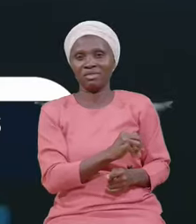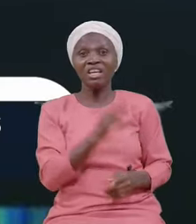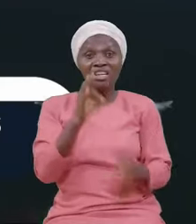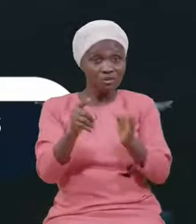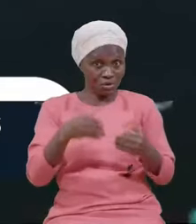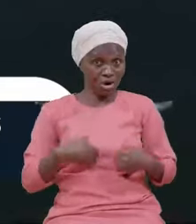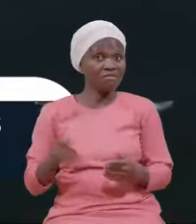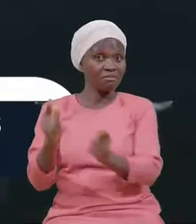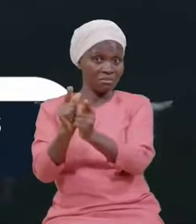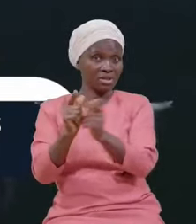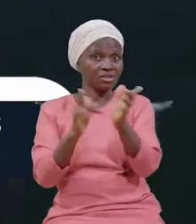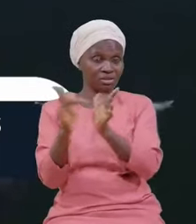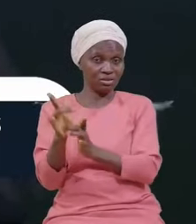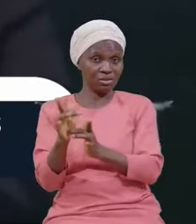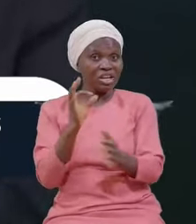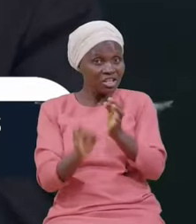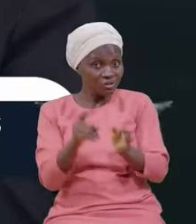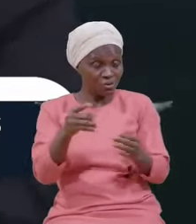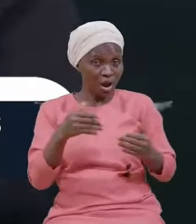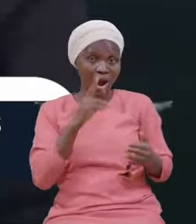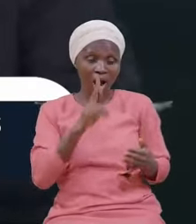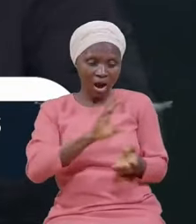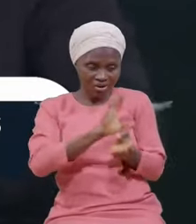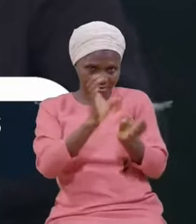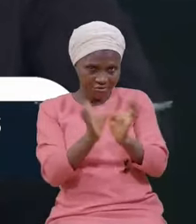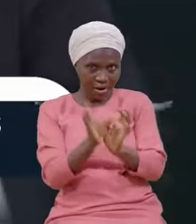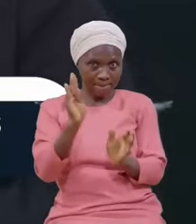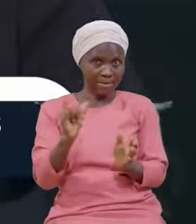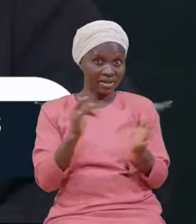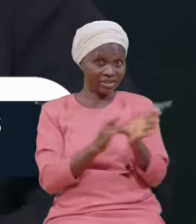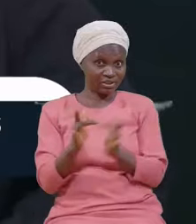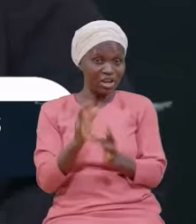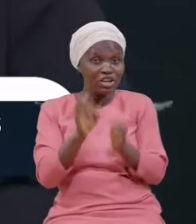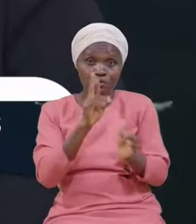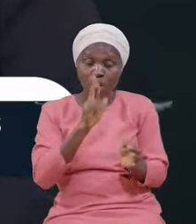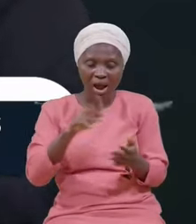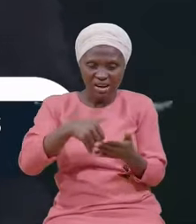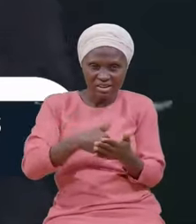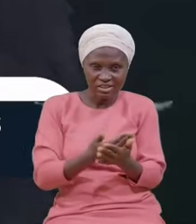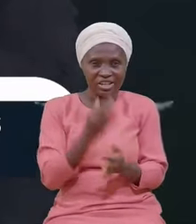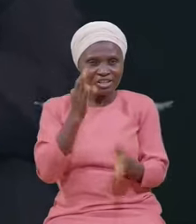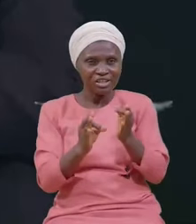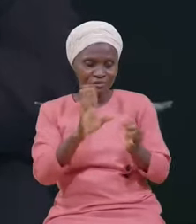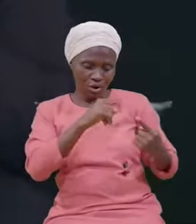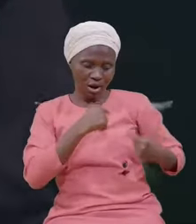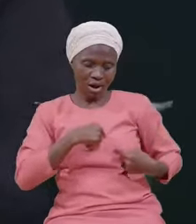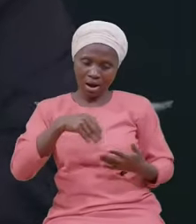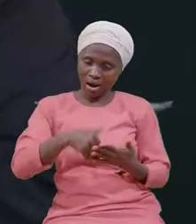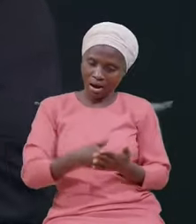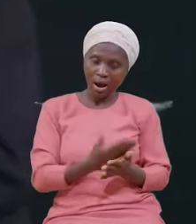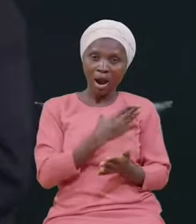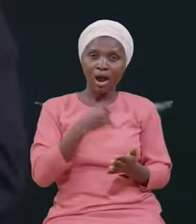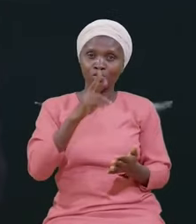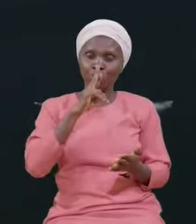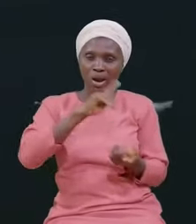tu as rencontré Jésus-Christ, si tu es converti par Jésus-Christ, si tu es renouvelé, si tu es raffiné et si tu